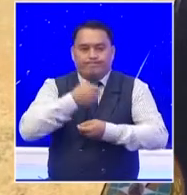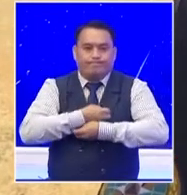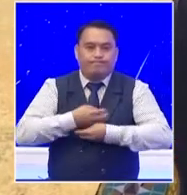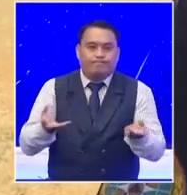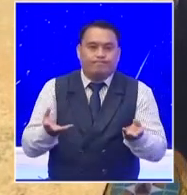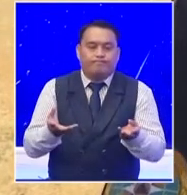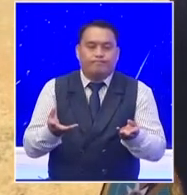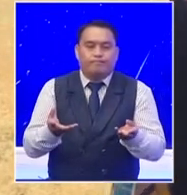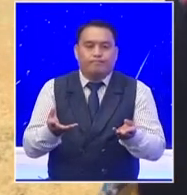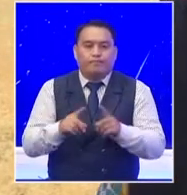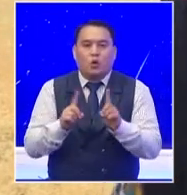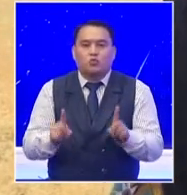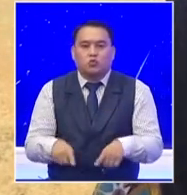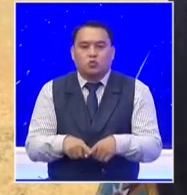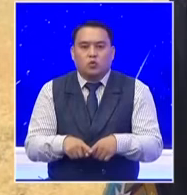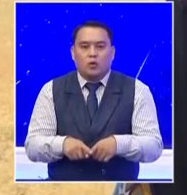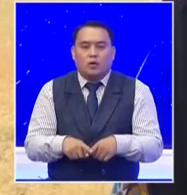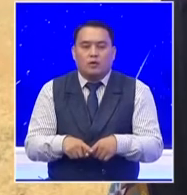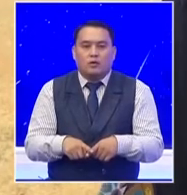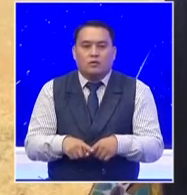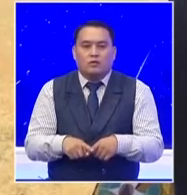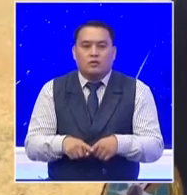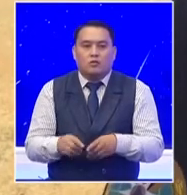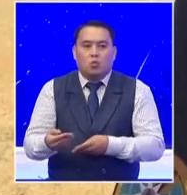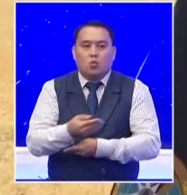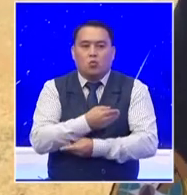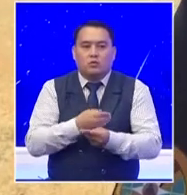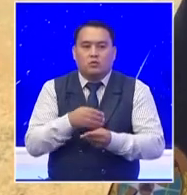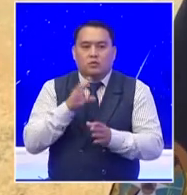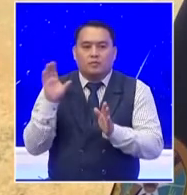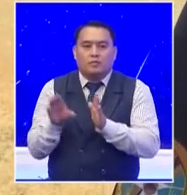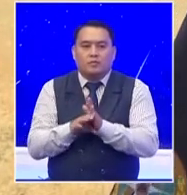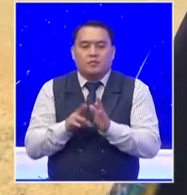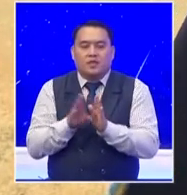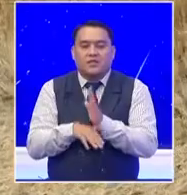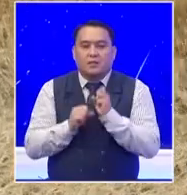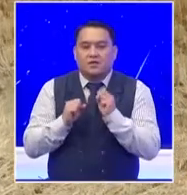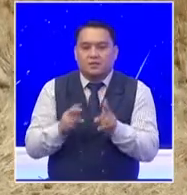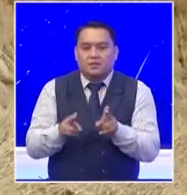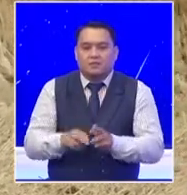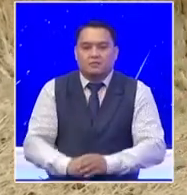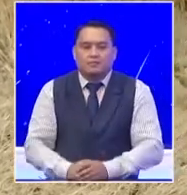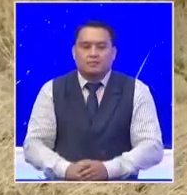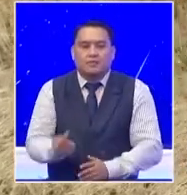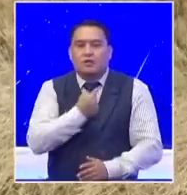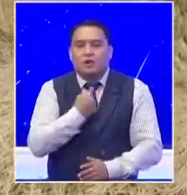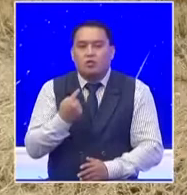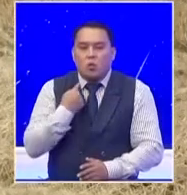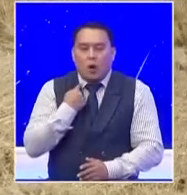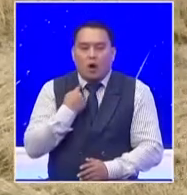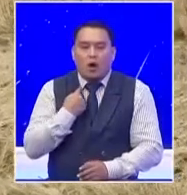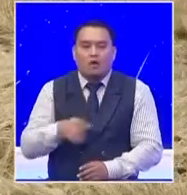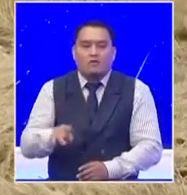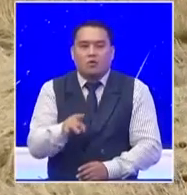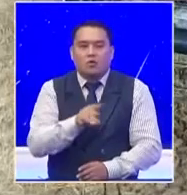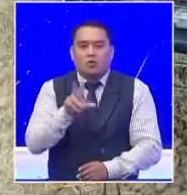разнесили, что при сборе урожая надо соблюдать правила пожарной безопасности. В Талдыкурганском регионе насчитывается